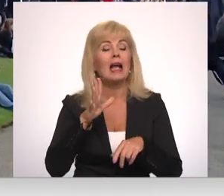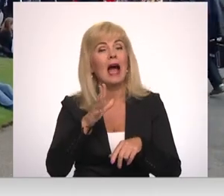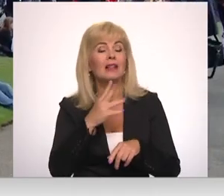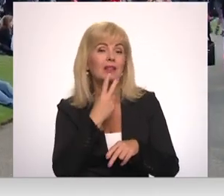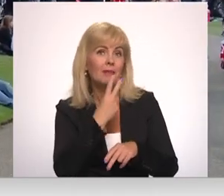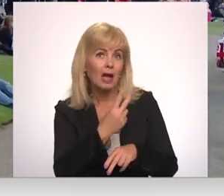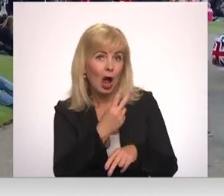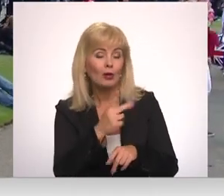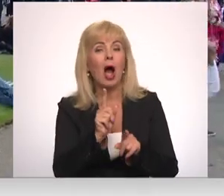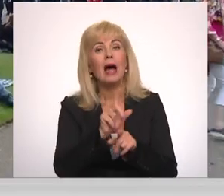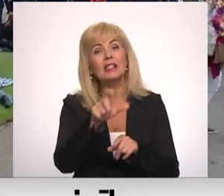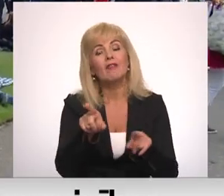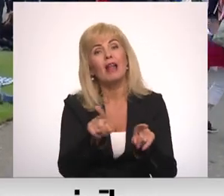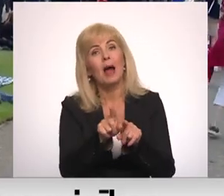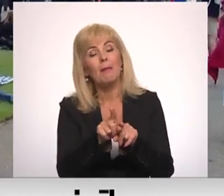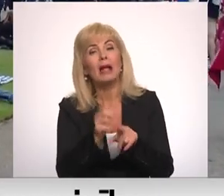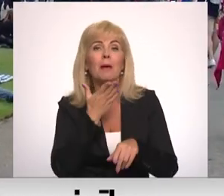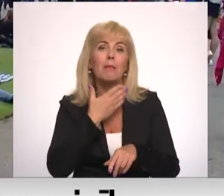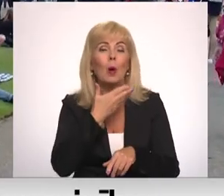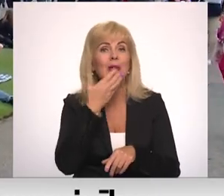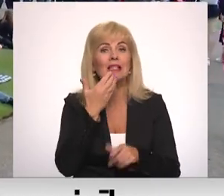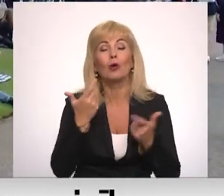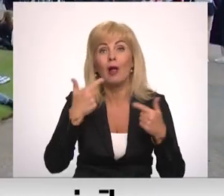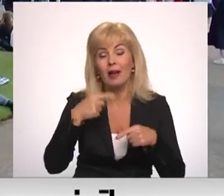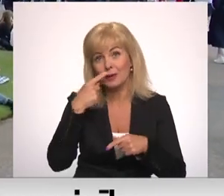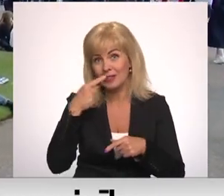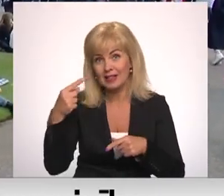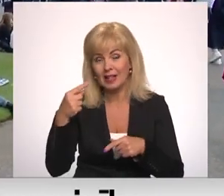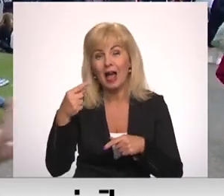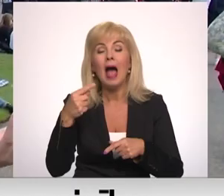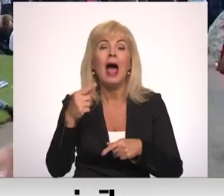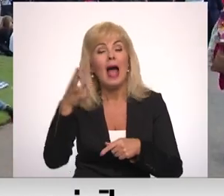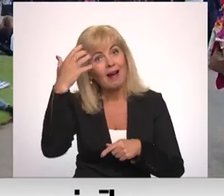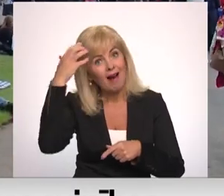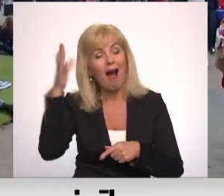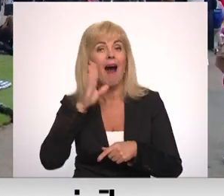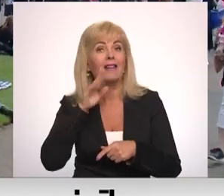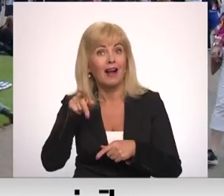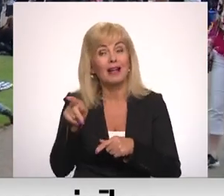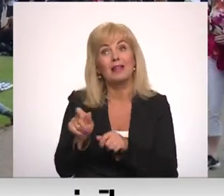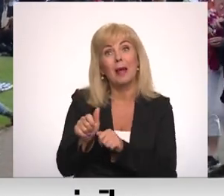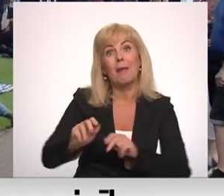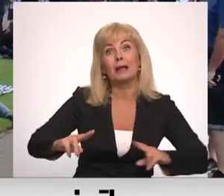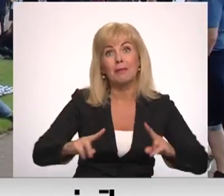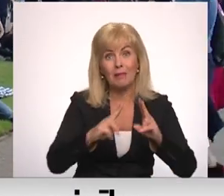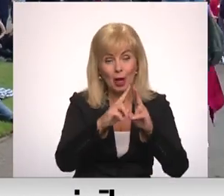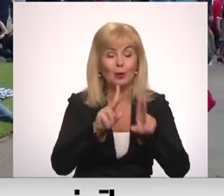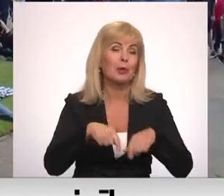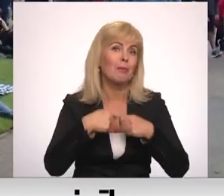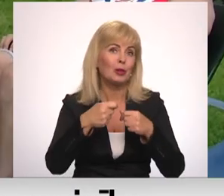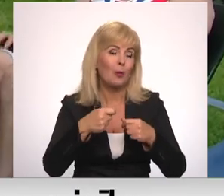baudīt silto dienu. Zināms, ka karaliene ir tepat blakus pilī, un tas, protams, svinēšanai piedod īpašu